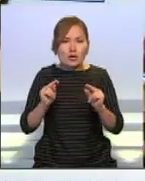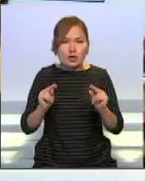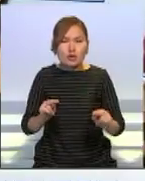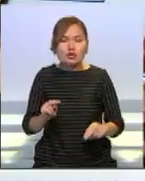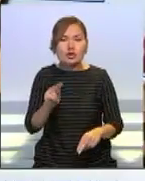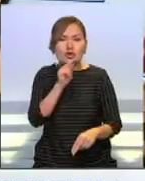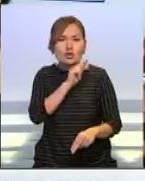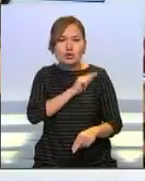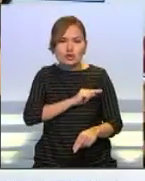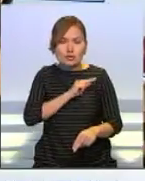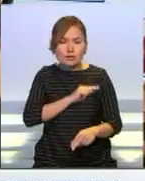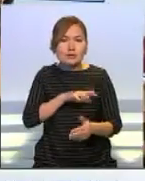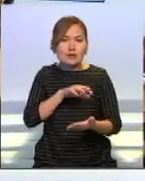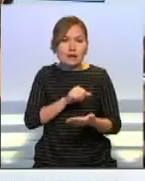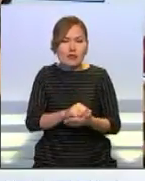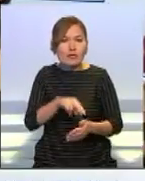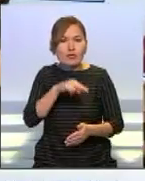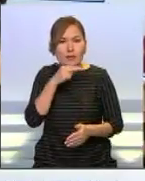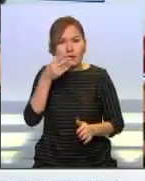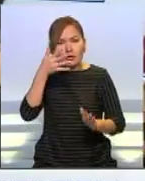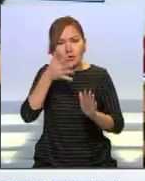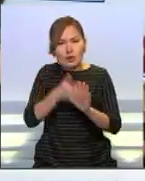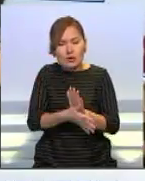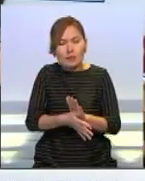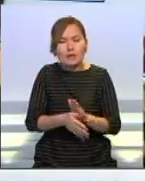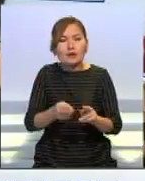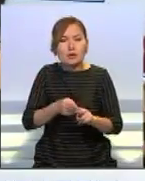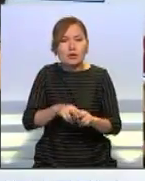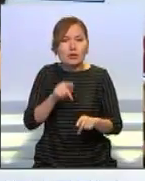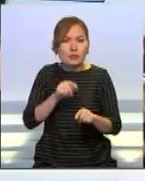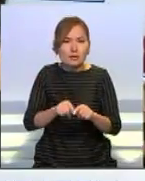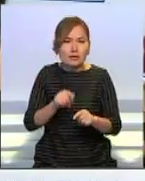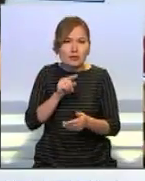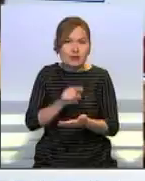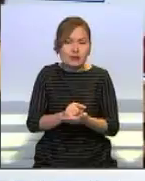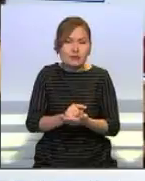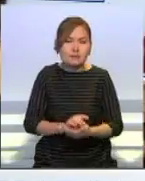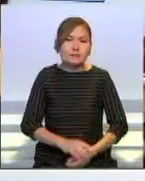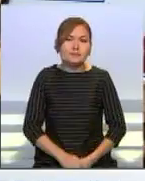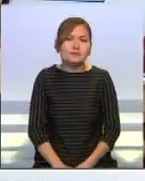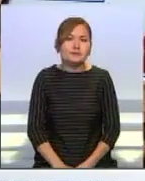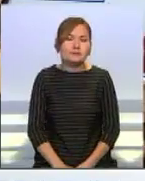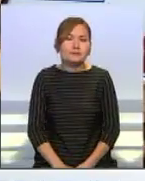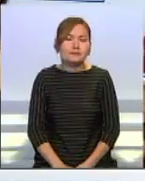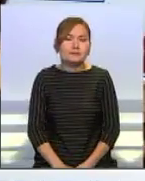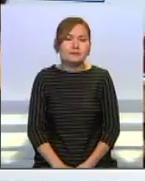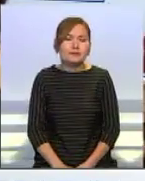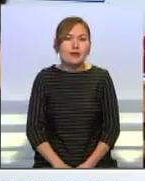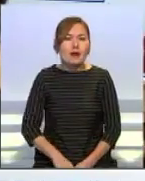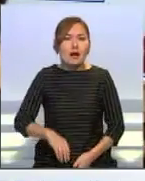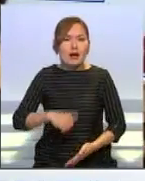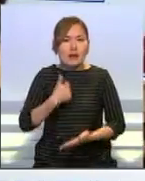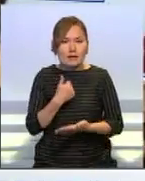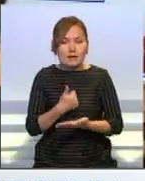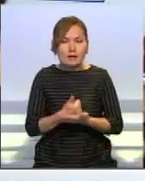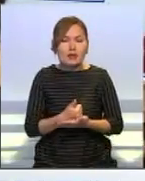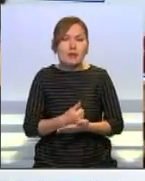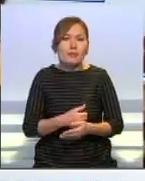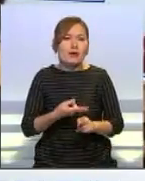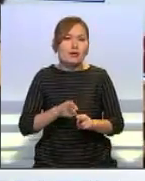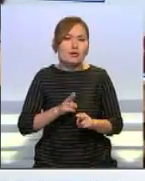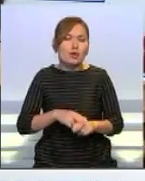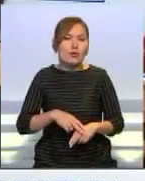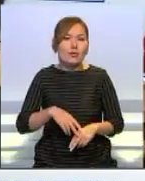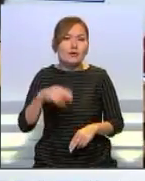мамандардың көп тартылуы осы емле ережелерінің дұрыс қабылдануына мүмкіндік береді ғой деп ойлаймыз. Ең бірінші негізі әліпбиге,